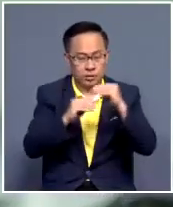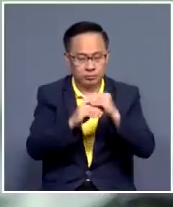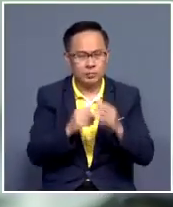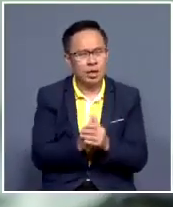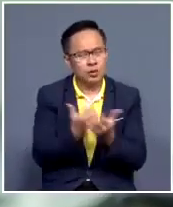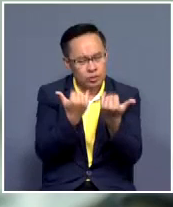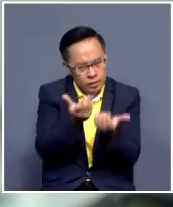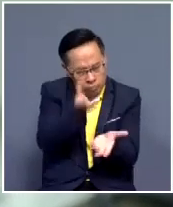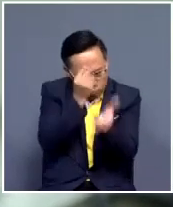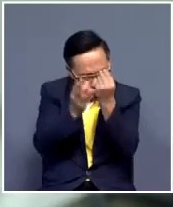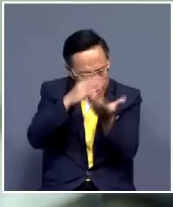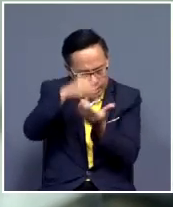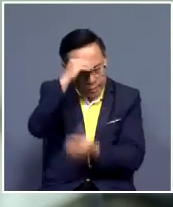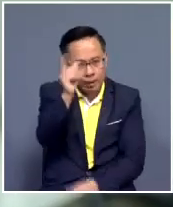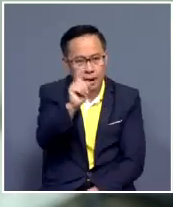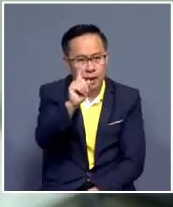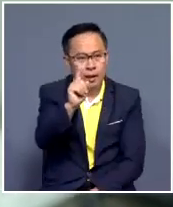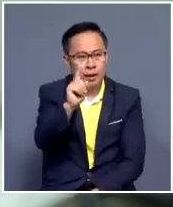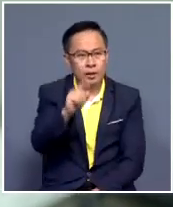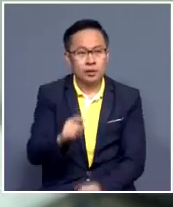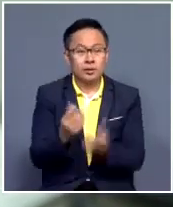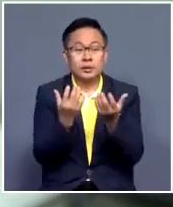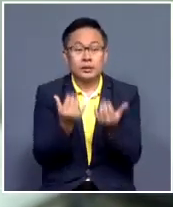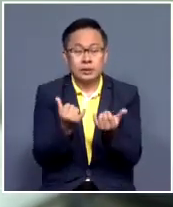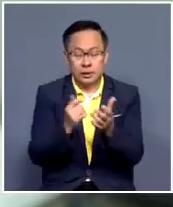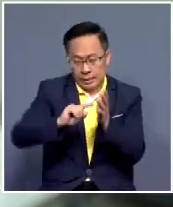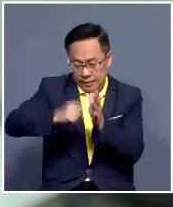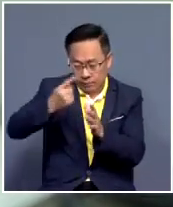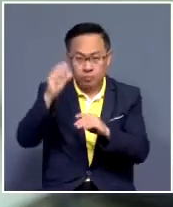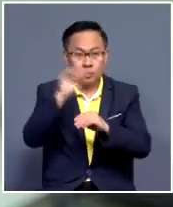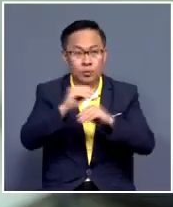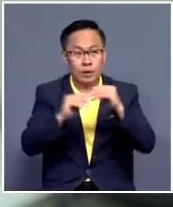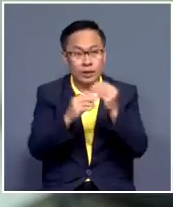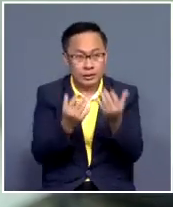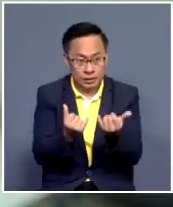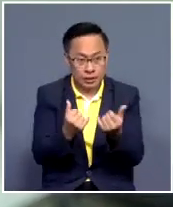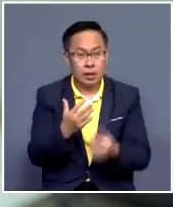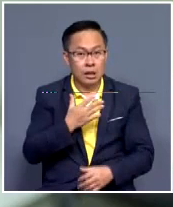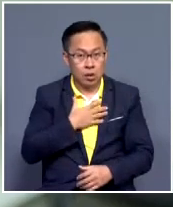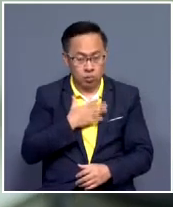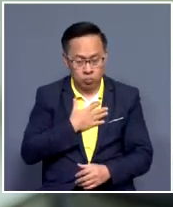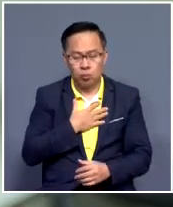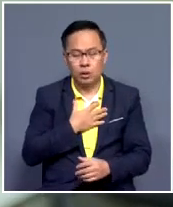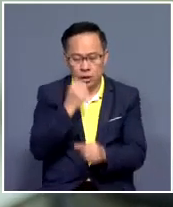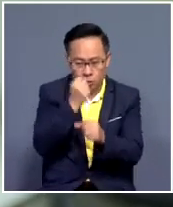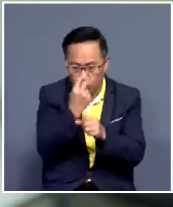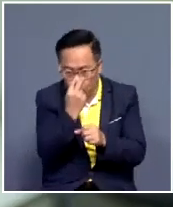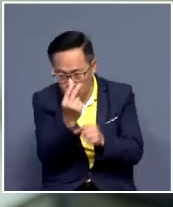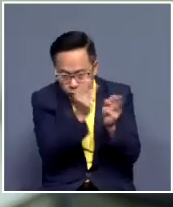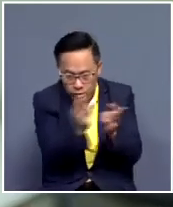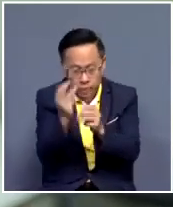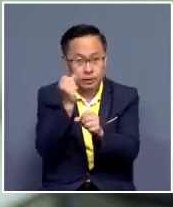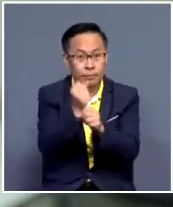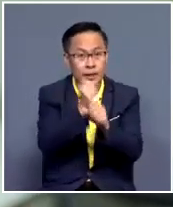รู้อะไรไปบ้างคะ ก็ในปัจจุบันนะคะก็คือตั้งแต่เริ่มเข้าโครงการมาเลยเนี่ยก็คือเราจะได้เรียนรู้การทำงานทั้งหมดเลยตั้ง